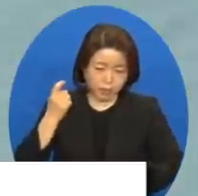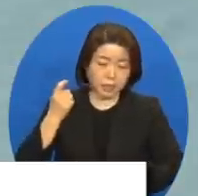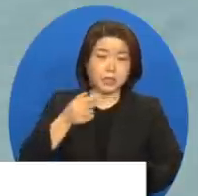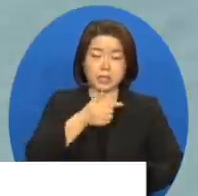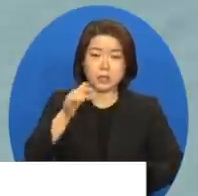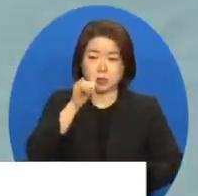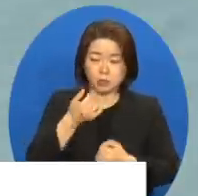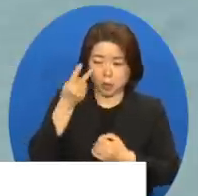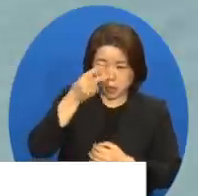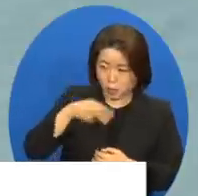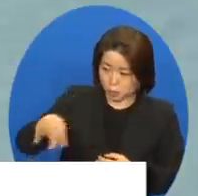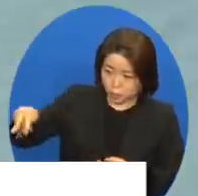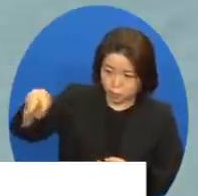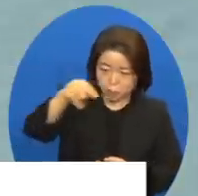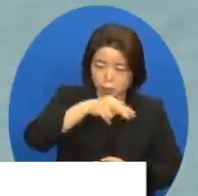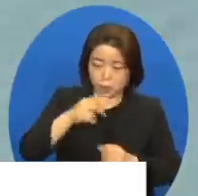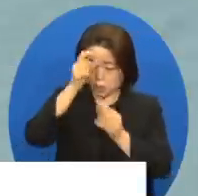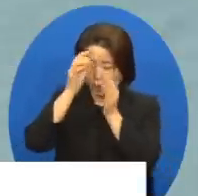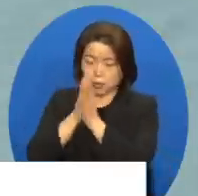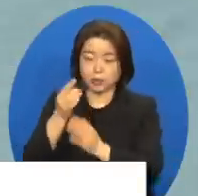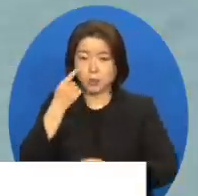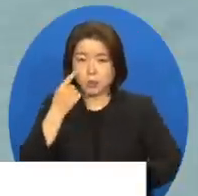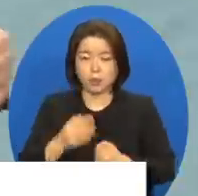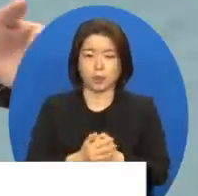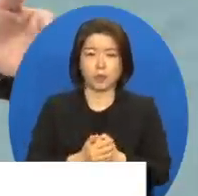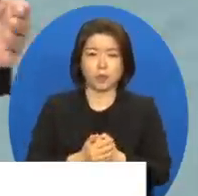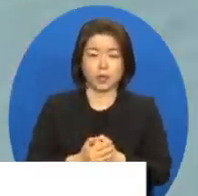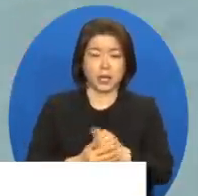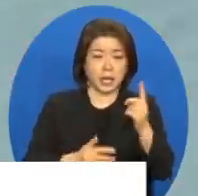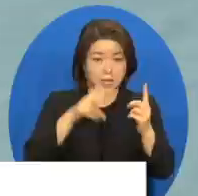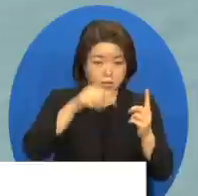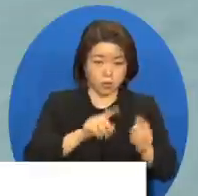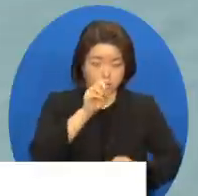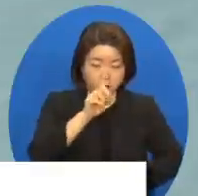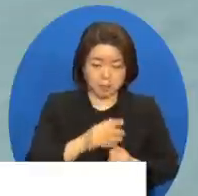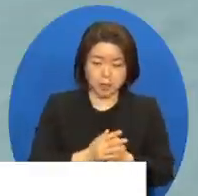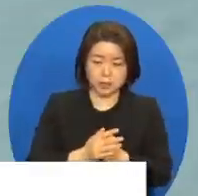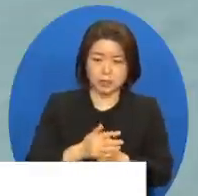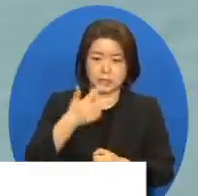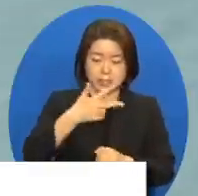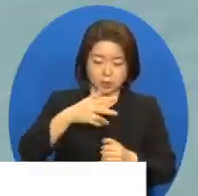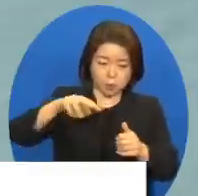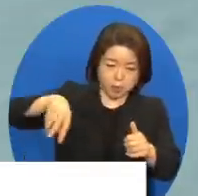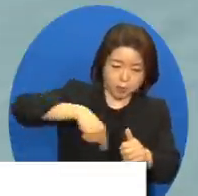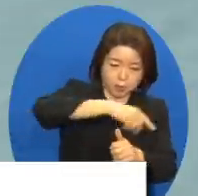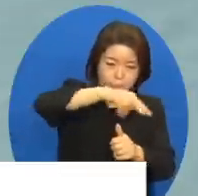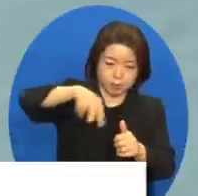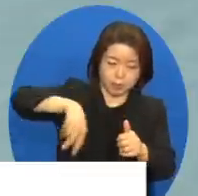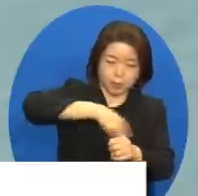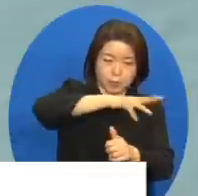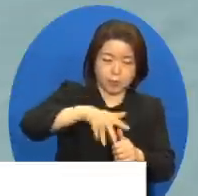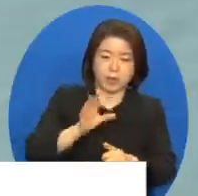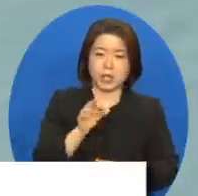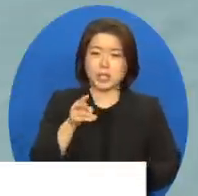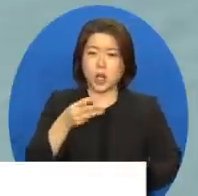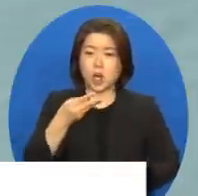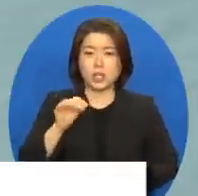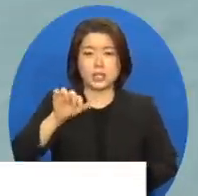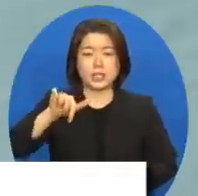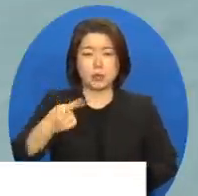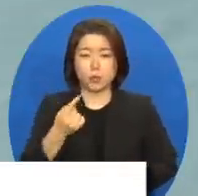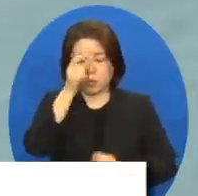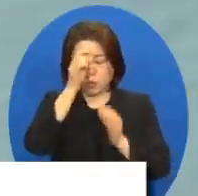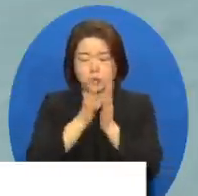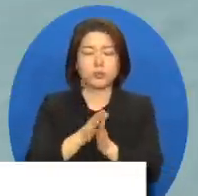둘러보고 기도하고 한 주일에 한 번에 일곱 번 교회와 교육관 현장을 돌면서 여리고 기도를 했습니다.